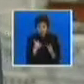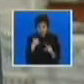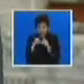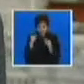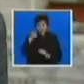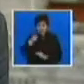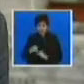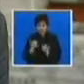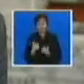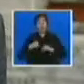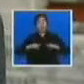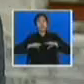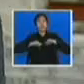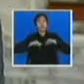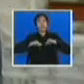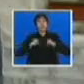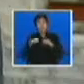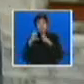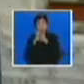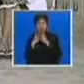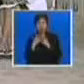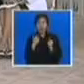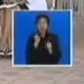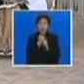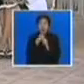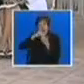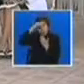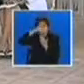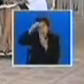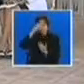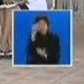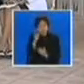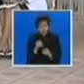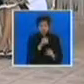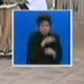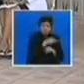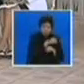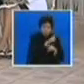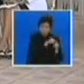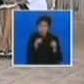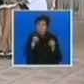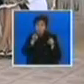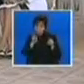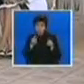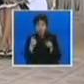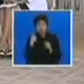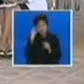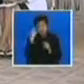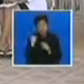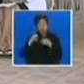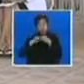ค่ะเราต้องยอมรับว่าในความเป็นจริงเนี่ยเรื่องของการเรียนฟรีเนี่ยยังคงมีปัญหาอยู่ ใช่ครับผมก็คาดการเอาไว้ตั้งแต่ต้นนะ